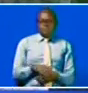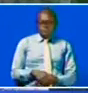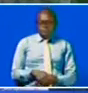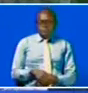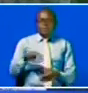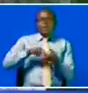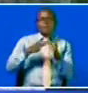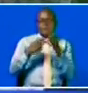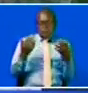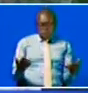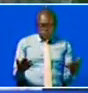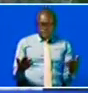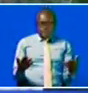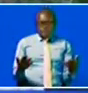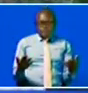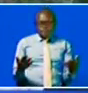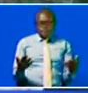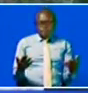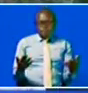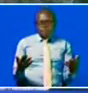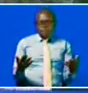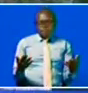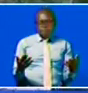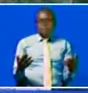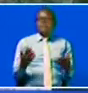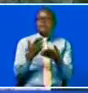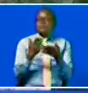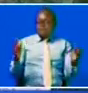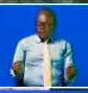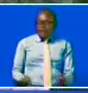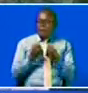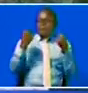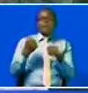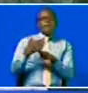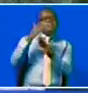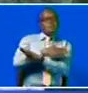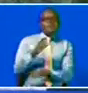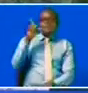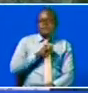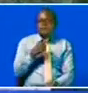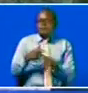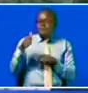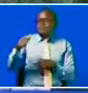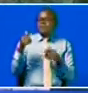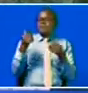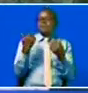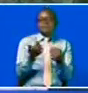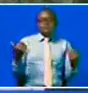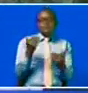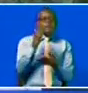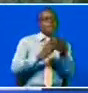ni kumaanisha kuwa ni kitendo ambacho huwa anafanya. Ni vile au watoto